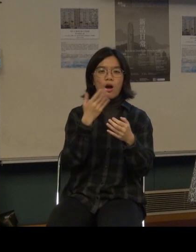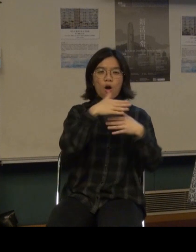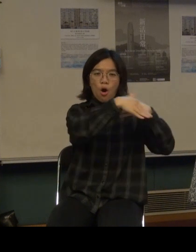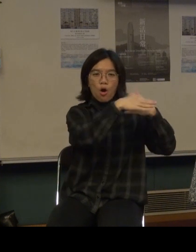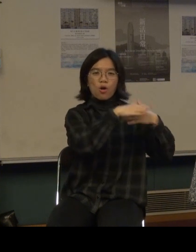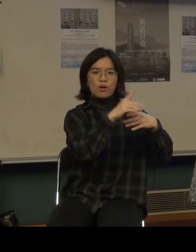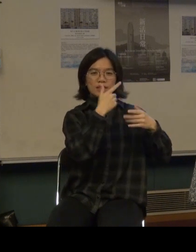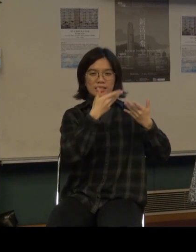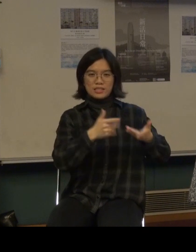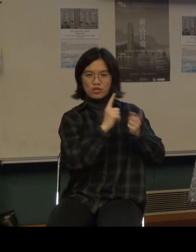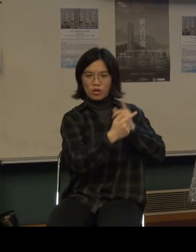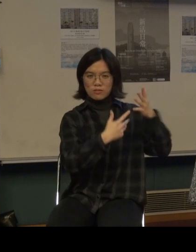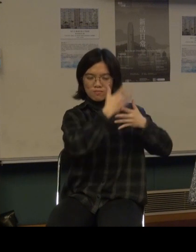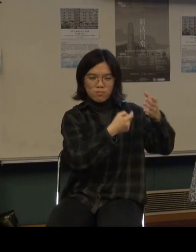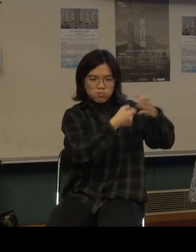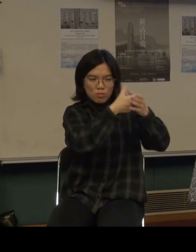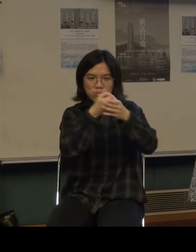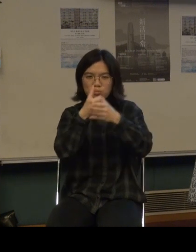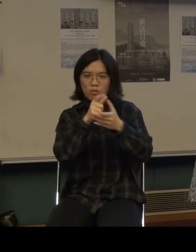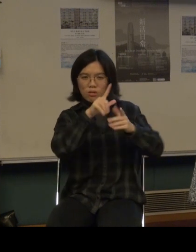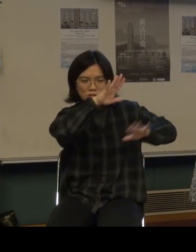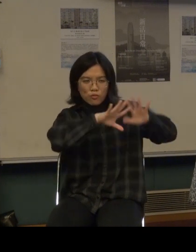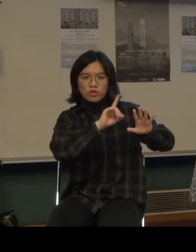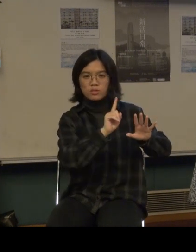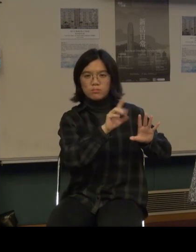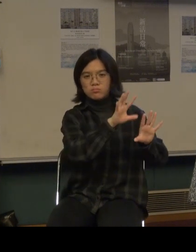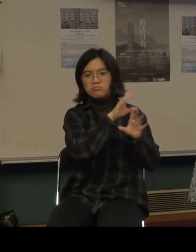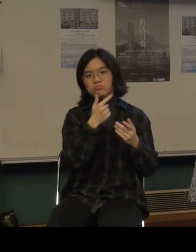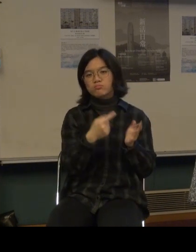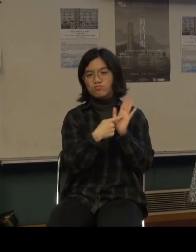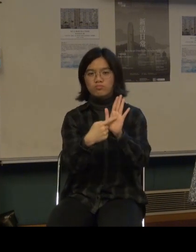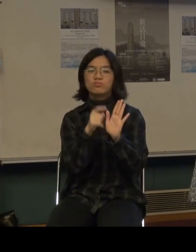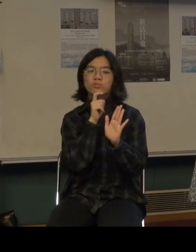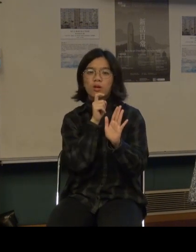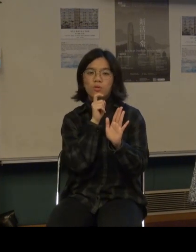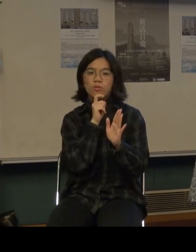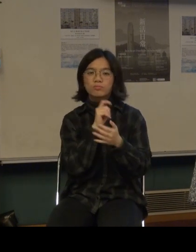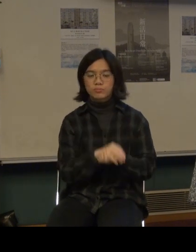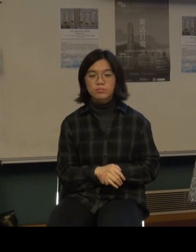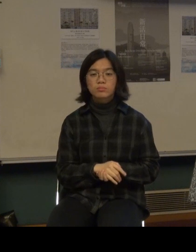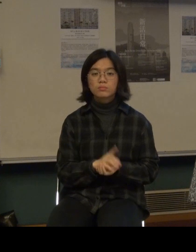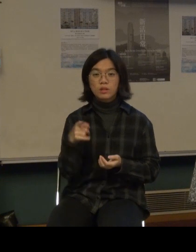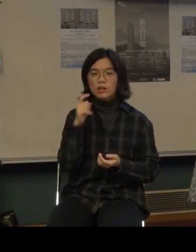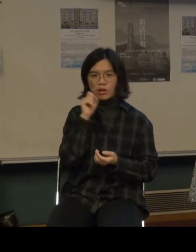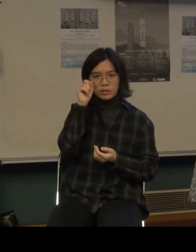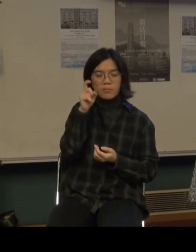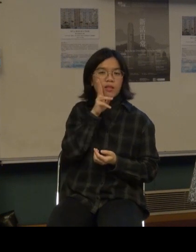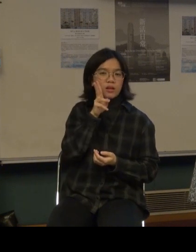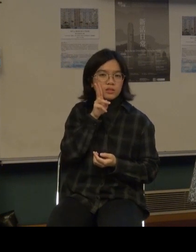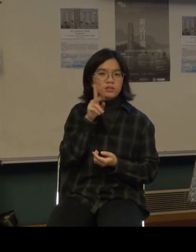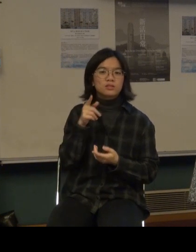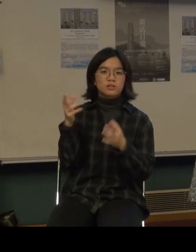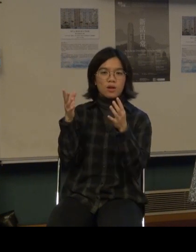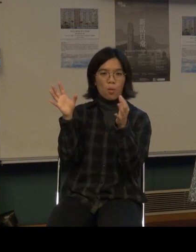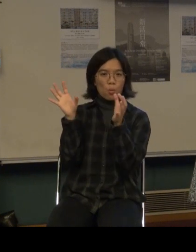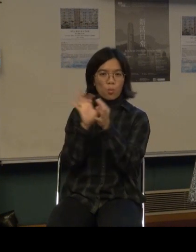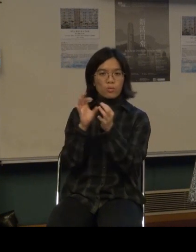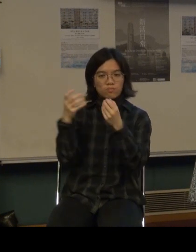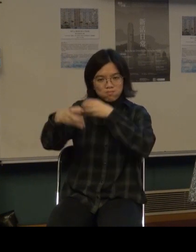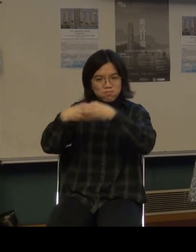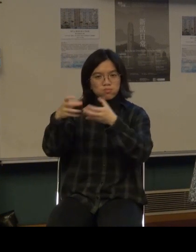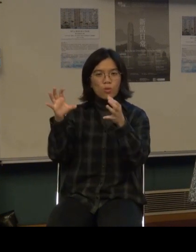嗱喺好非常罕有嘅例子咧，我見到有一啲嘅討論係關於現代建築嘅。例如咧